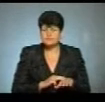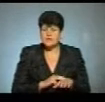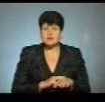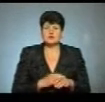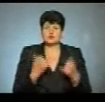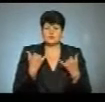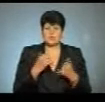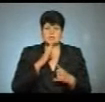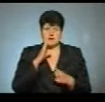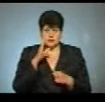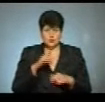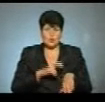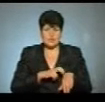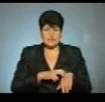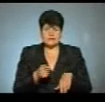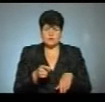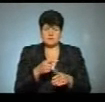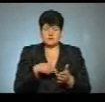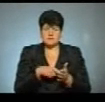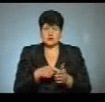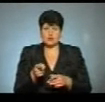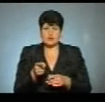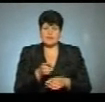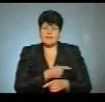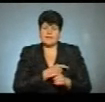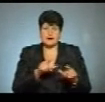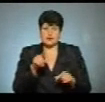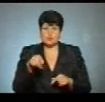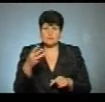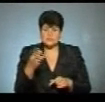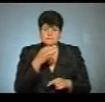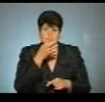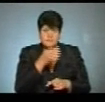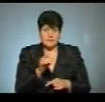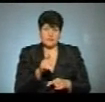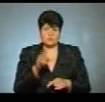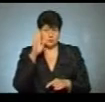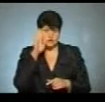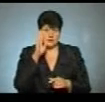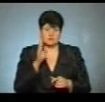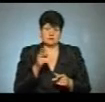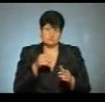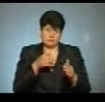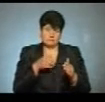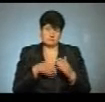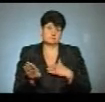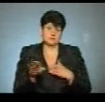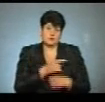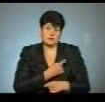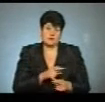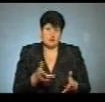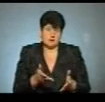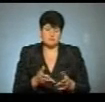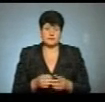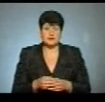словами, сьогодні вранці лікарі Тернопільської міської лікарні номер 3 виявили, що чоловік залишив лікарню, в якій мав перебувати до завтра.